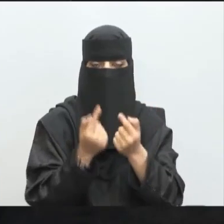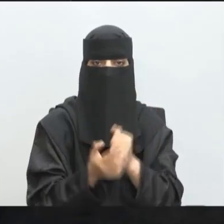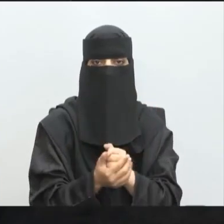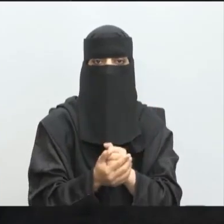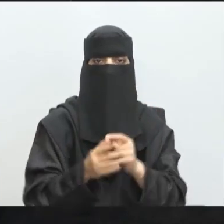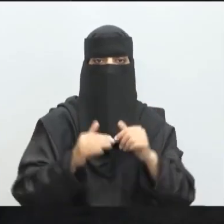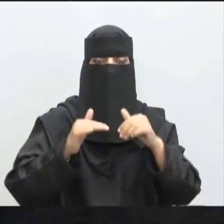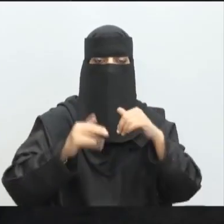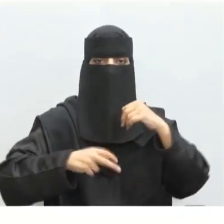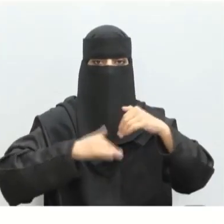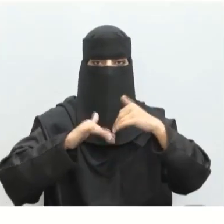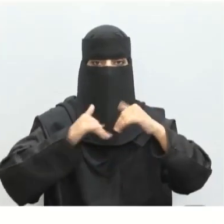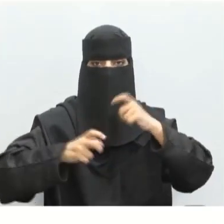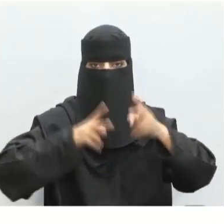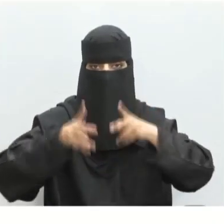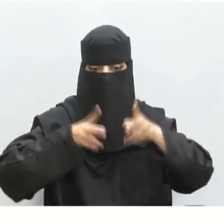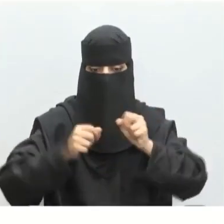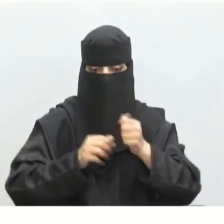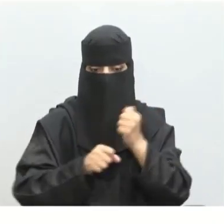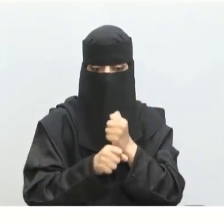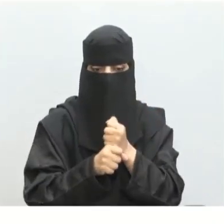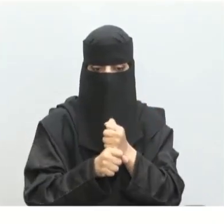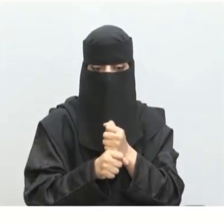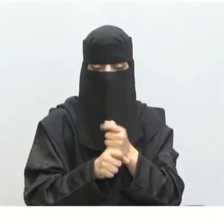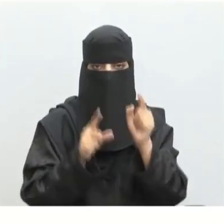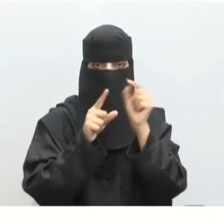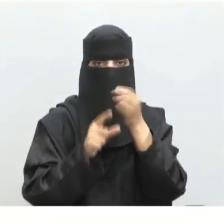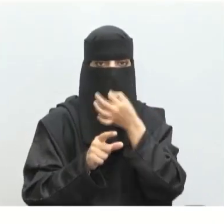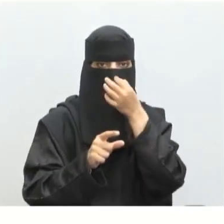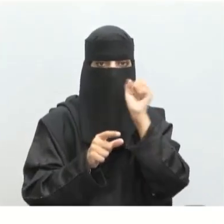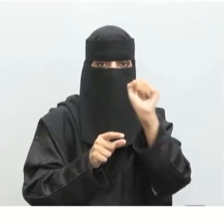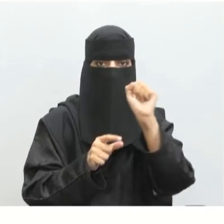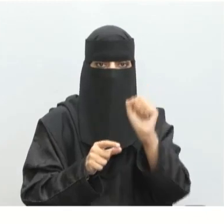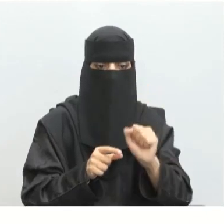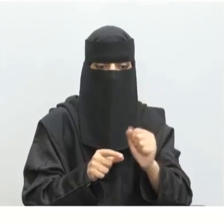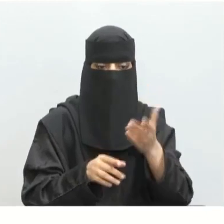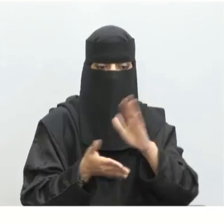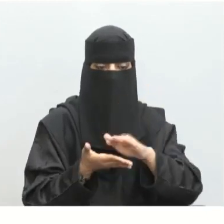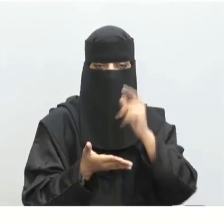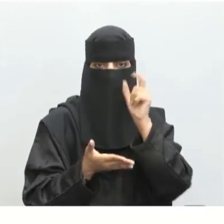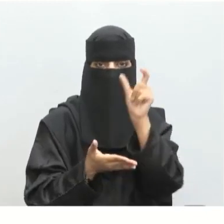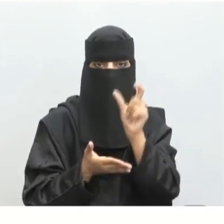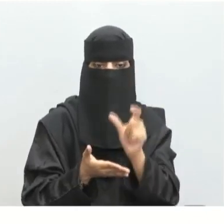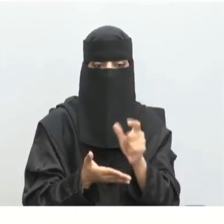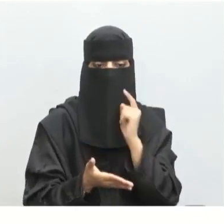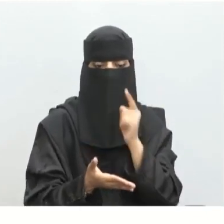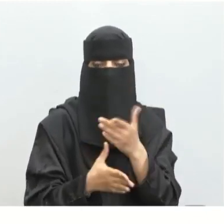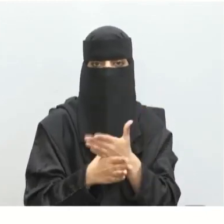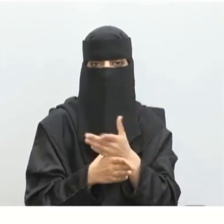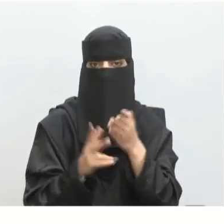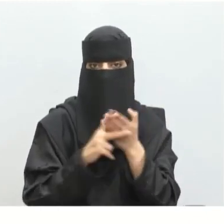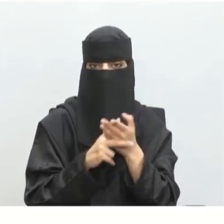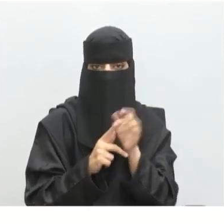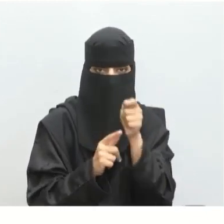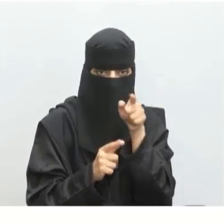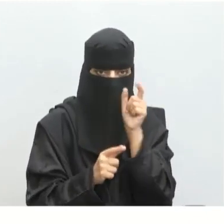الحديديه من خلال استخدام هذه الرموز الاصطلاحيه على الخريطه من خلال